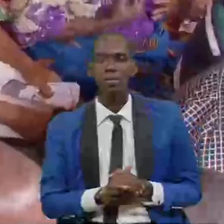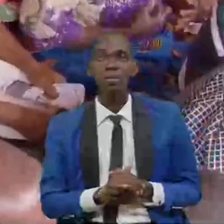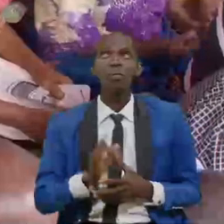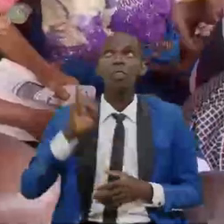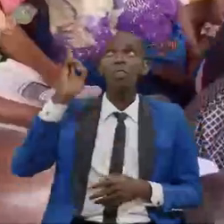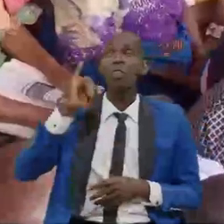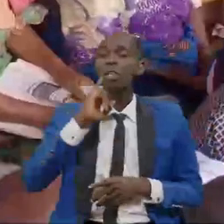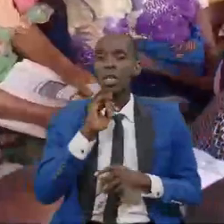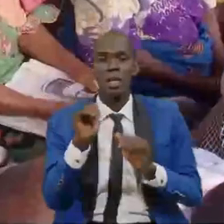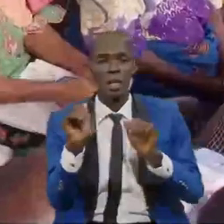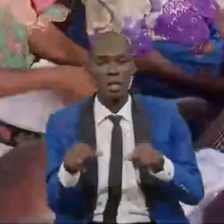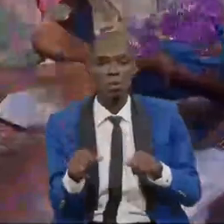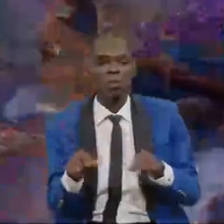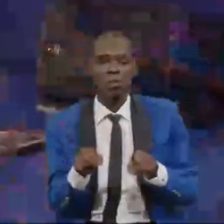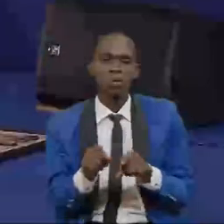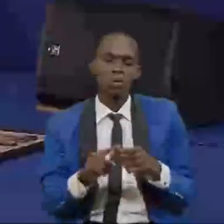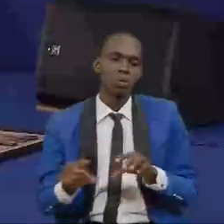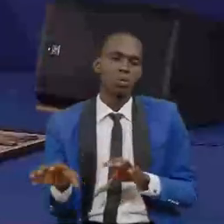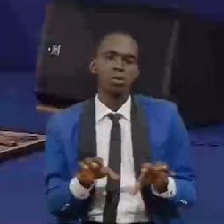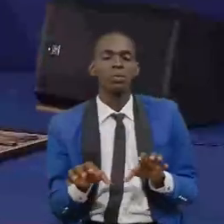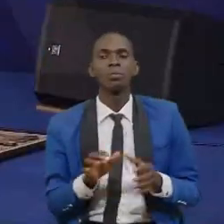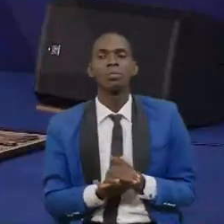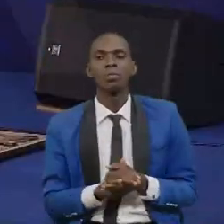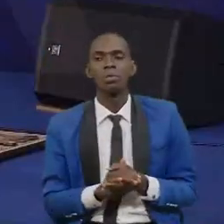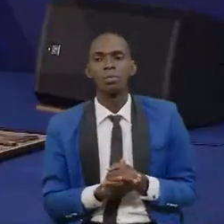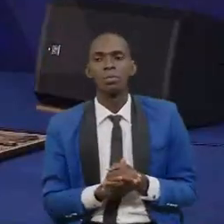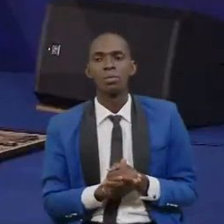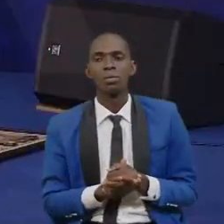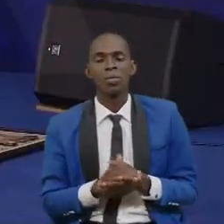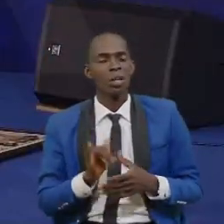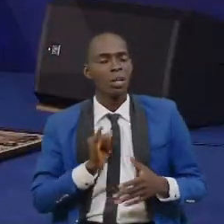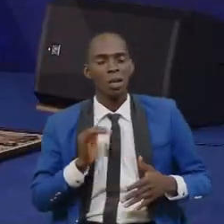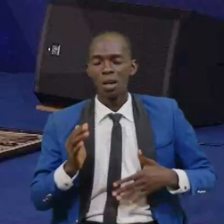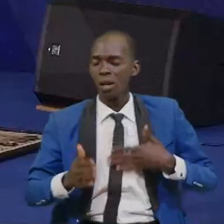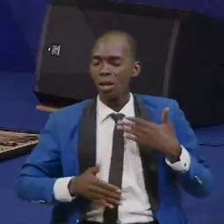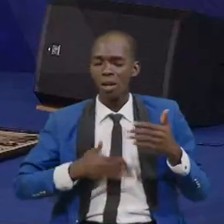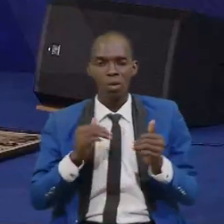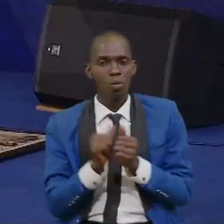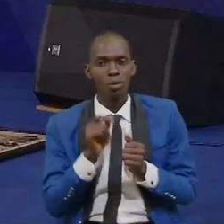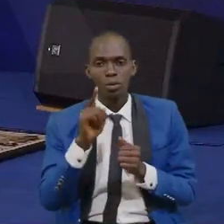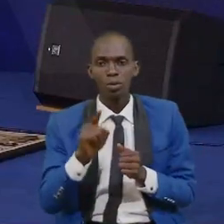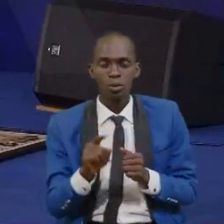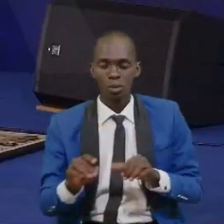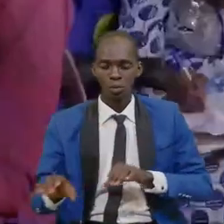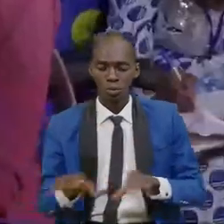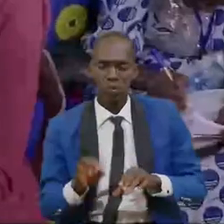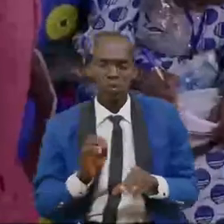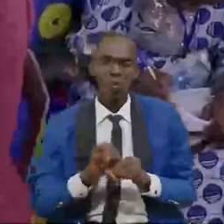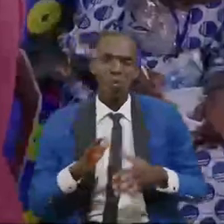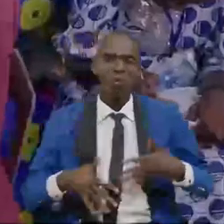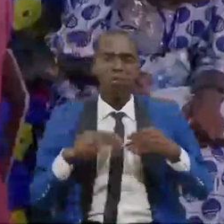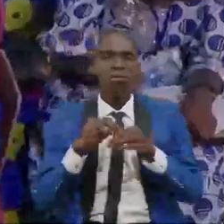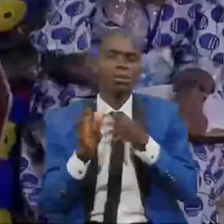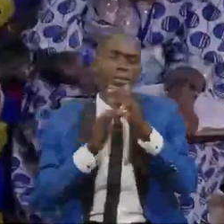il peut aussi l'accomplir. Je me réjouis avec toi. L'accomplissement dans ta vie au nom